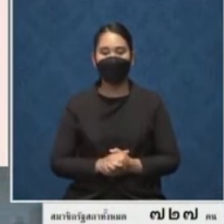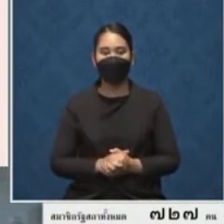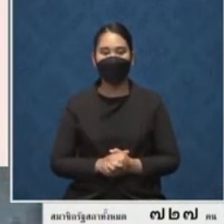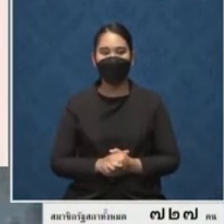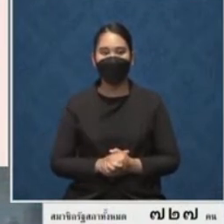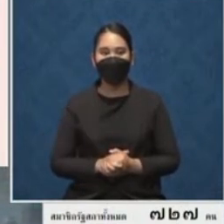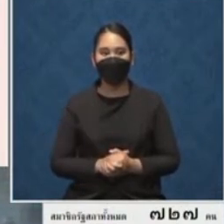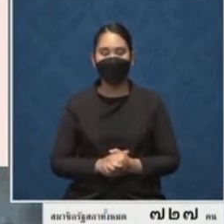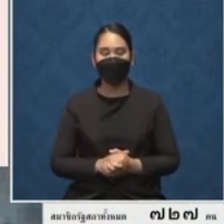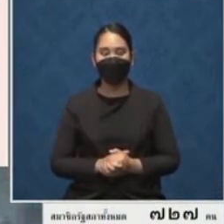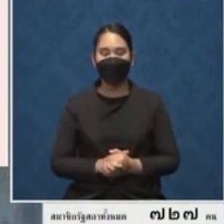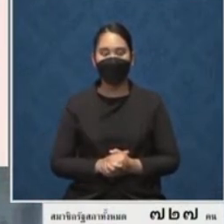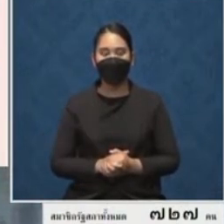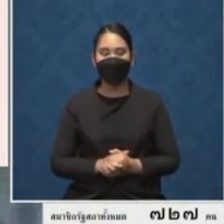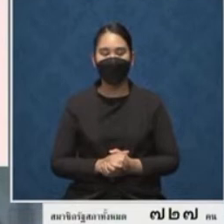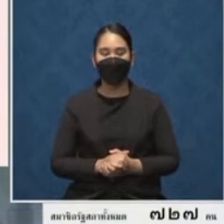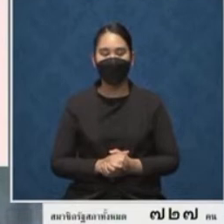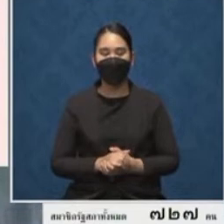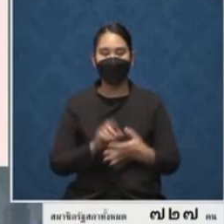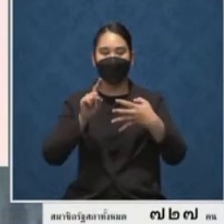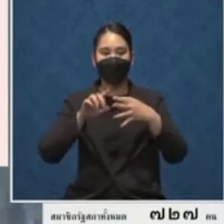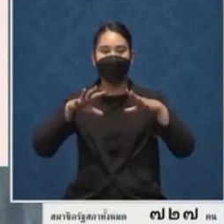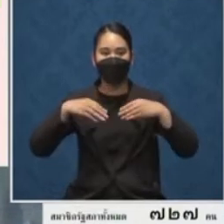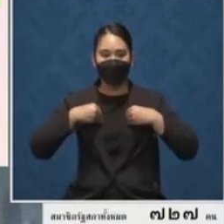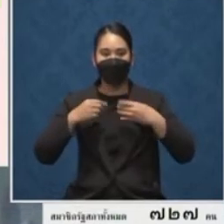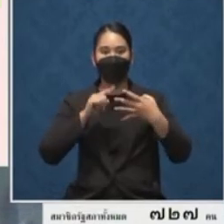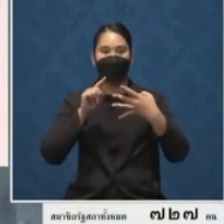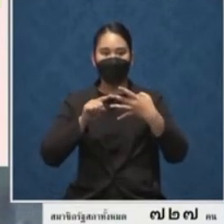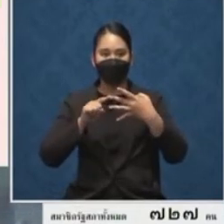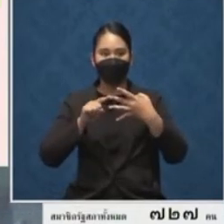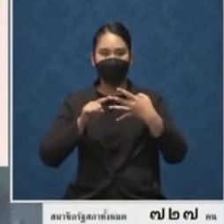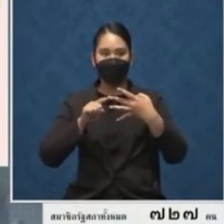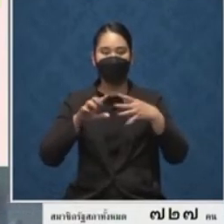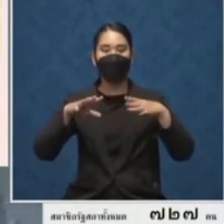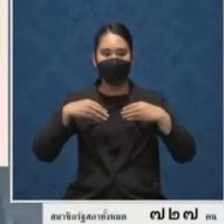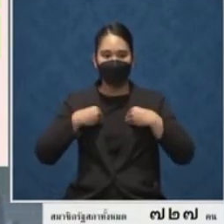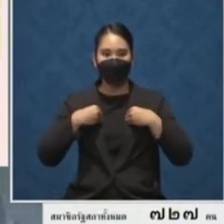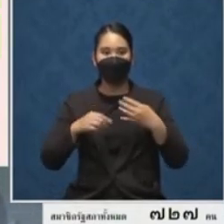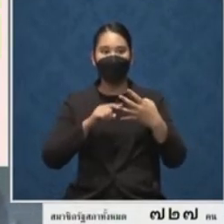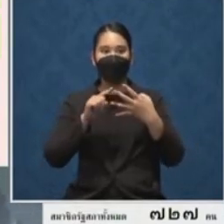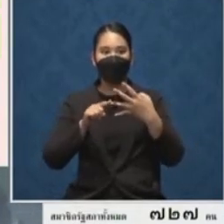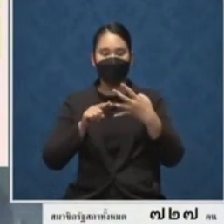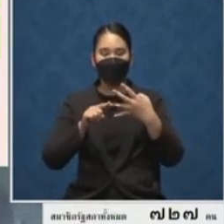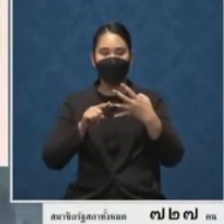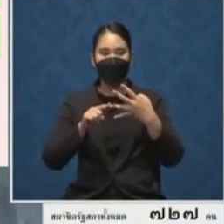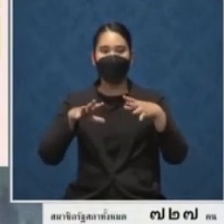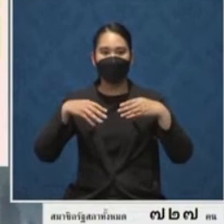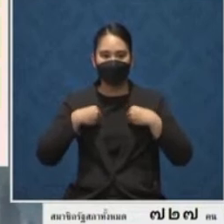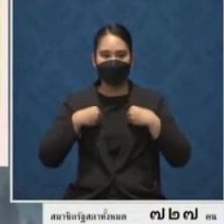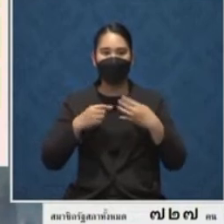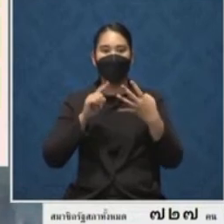1รับหลักการ2รับหลักการ3รับหลักการ4รับหลัก